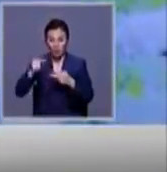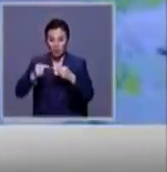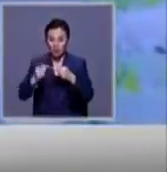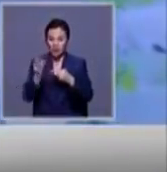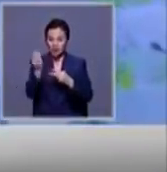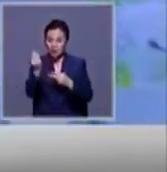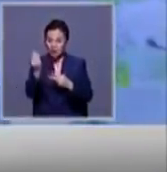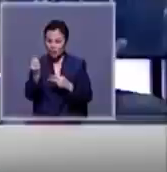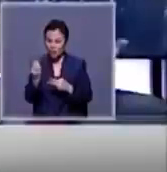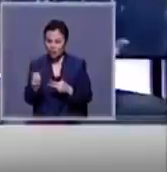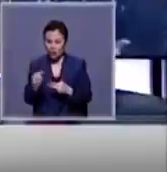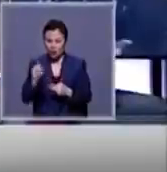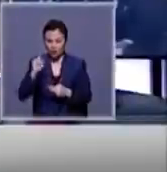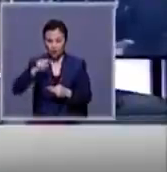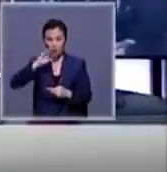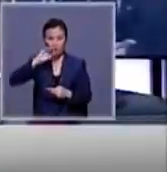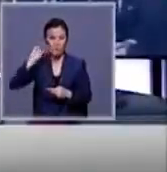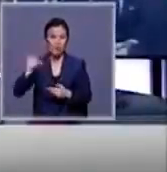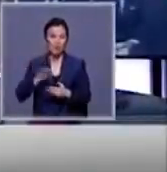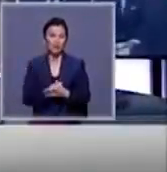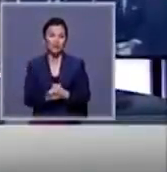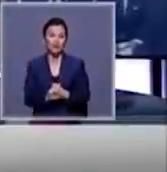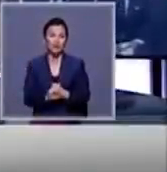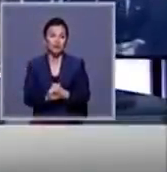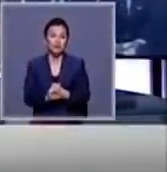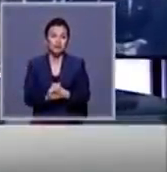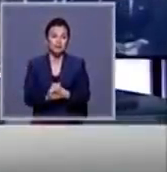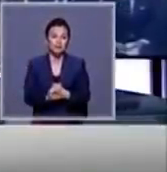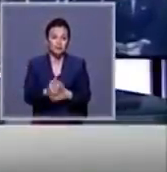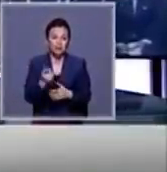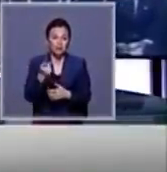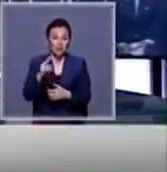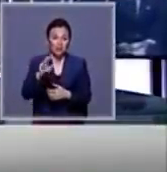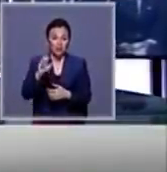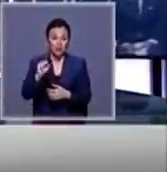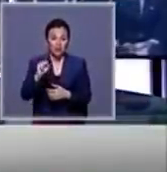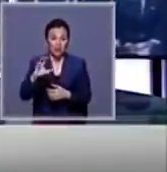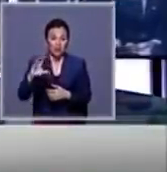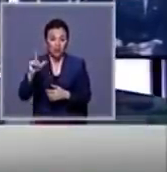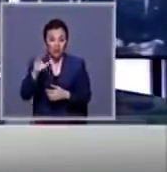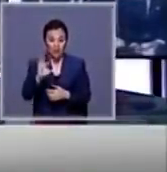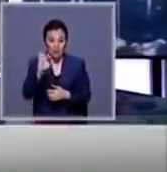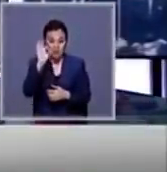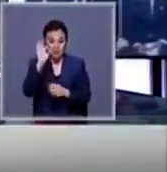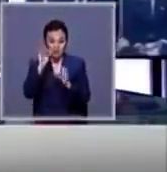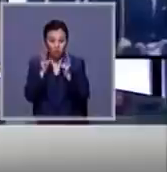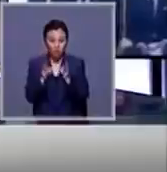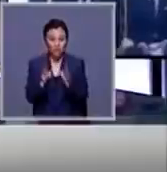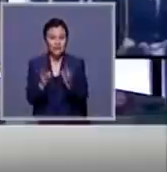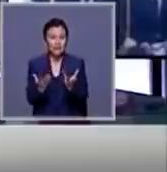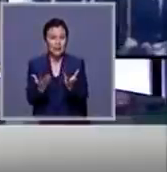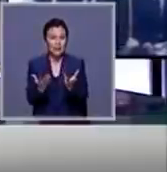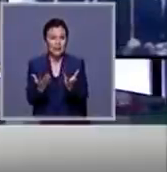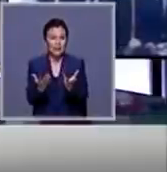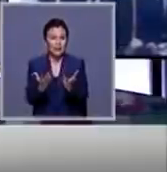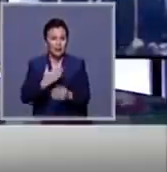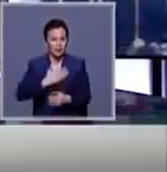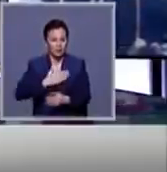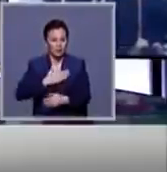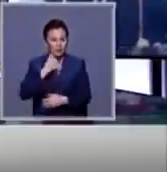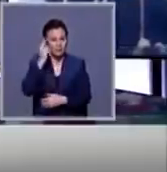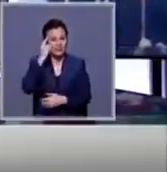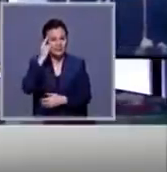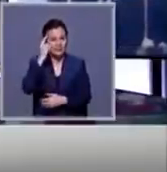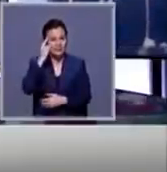เนี่ยใครได้คะแนนเท่าไหร่แต่ทีนี้แล้วเวลาที่คสช.เลือกเนี่ยคสช.จะเลือกยังไงอันเนี้ย เนี่ยแหละ